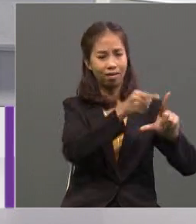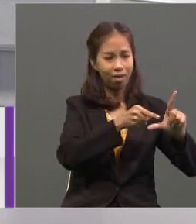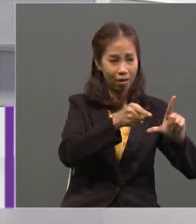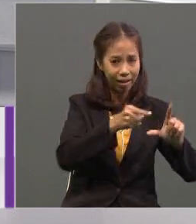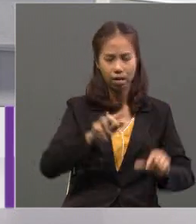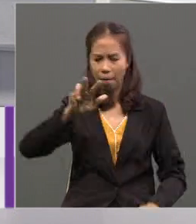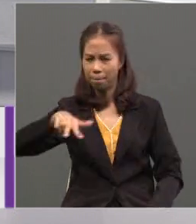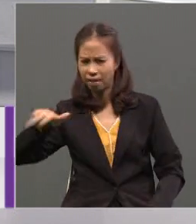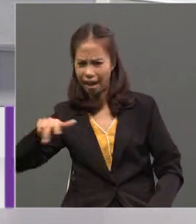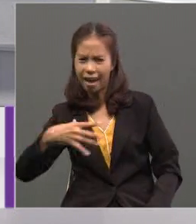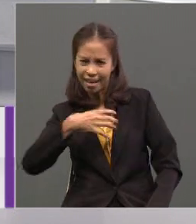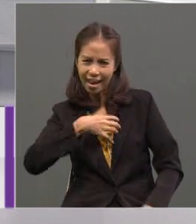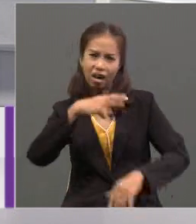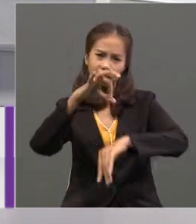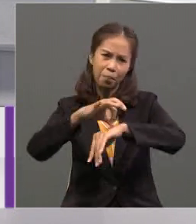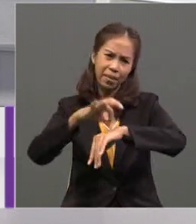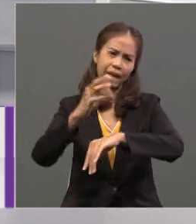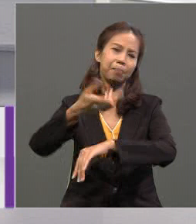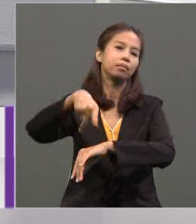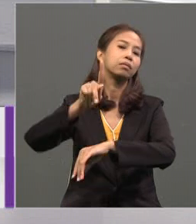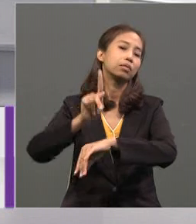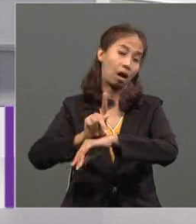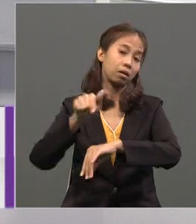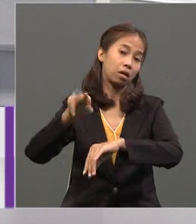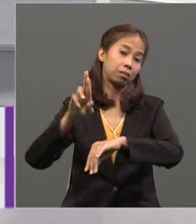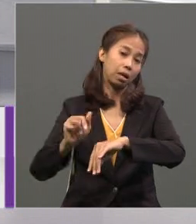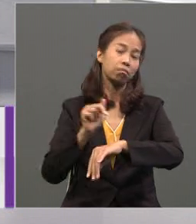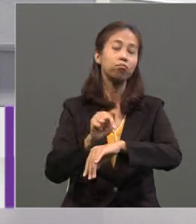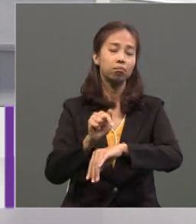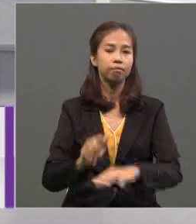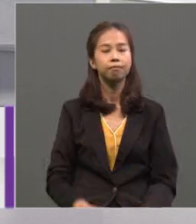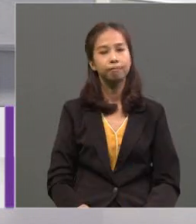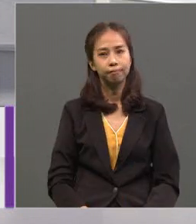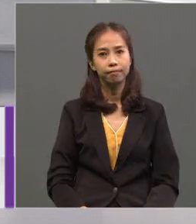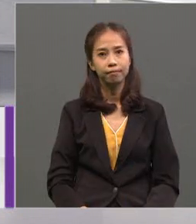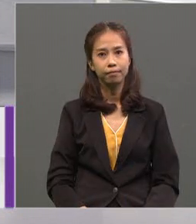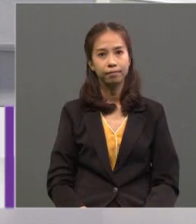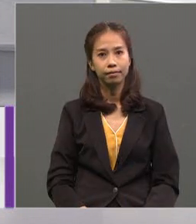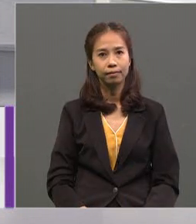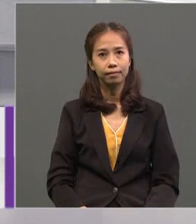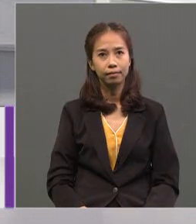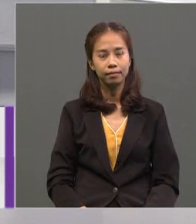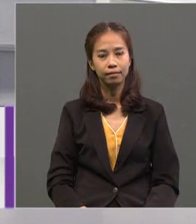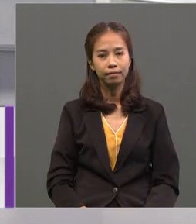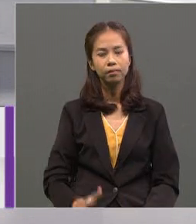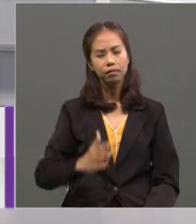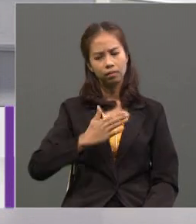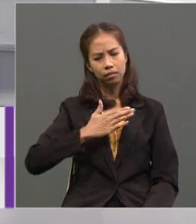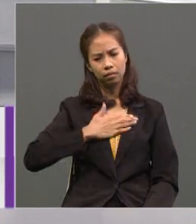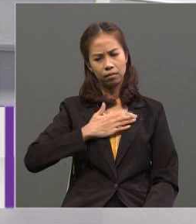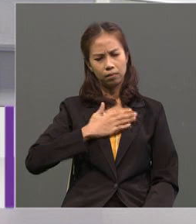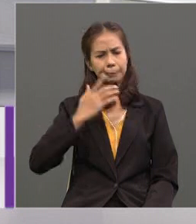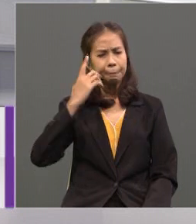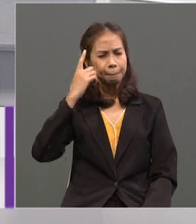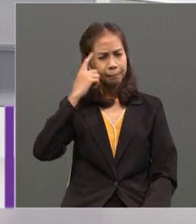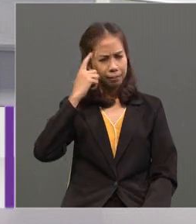ตอนนี้ พย knappพี่ใแย่งท่งกนสำหรับKEE หอตำแ่งประทานสภาพผแทนราศดอรนะคะใชนะ ผมพยตำแหน่งประทาน